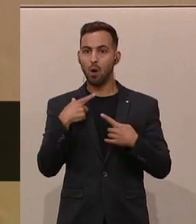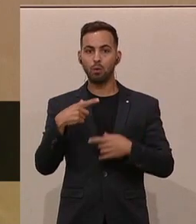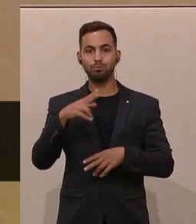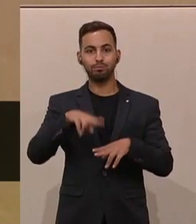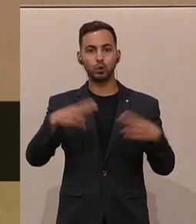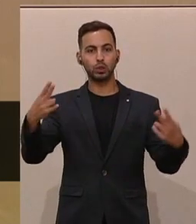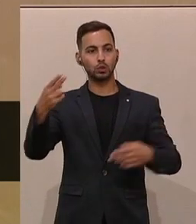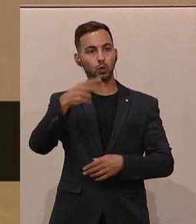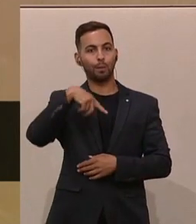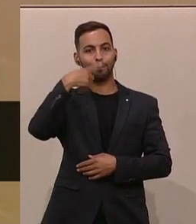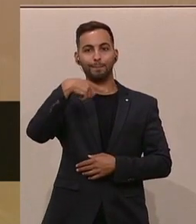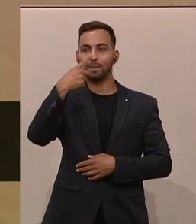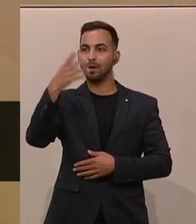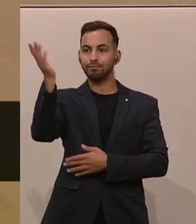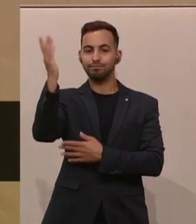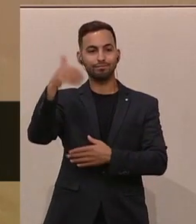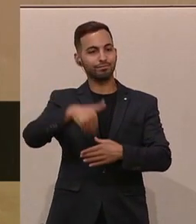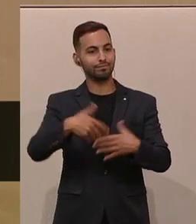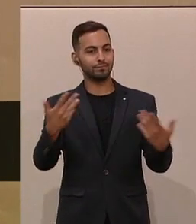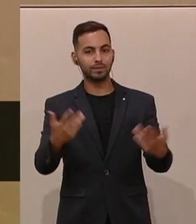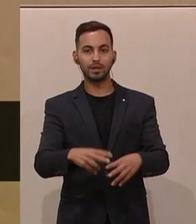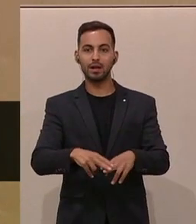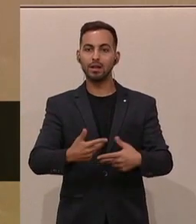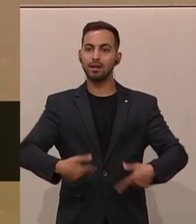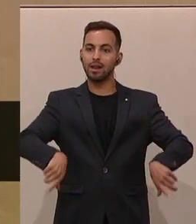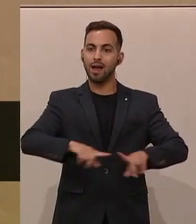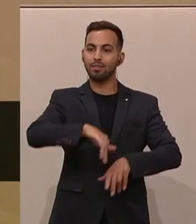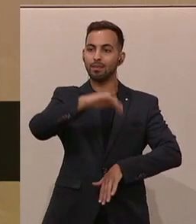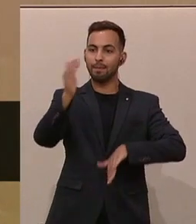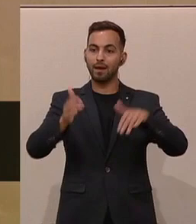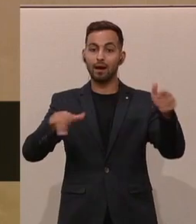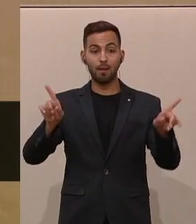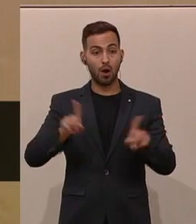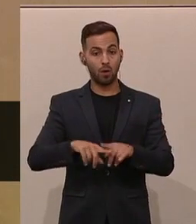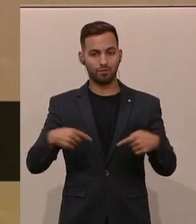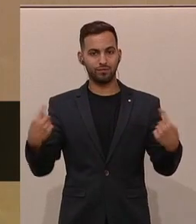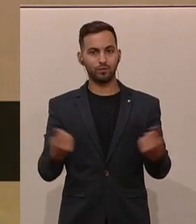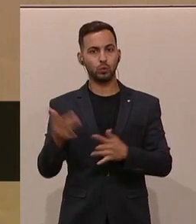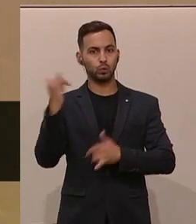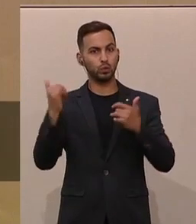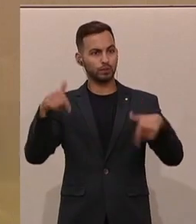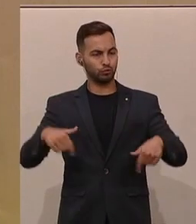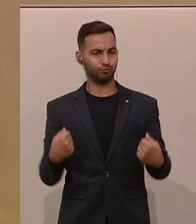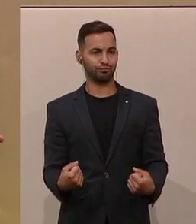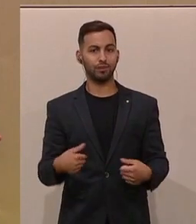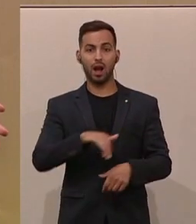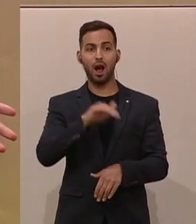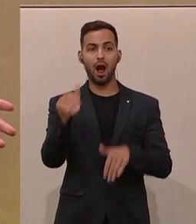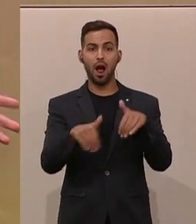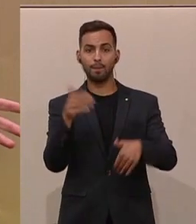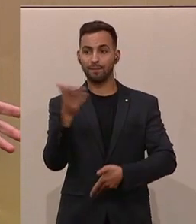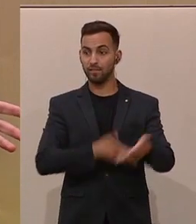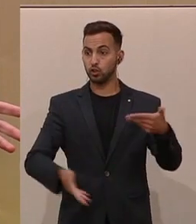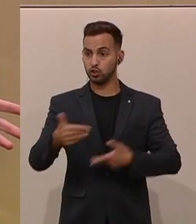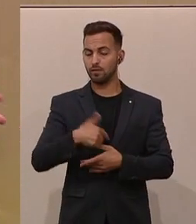Berge. Österreich ist aber auch ein Tourismusland. Und die Almwirtschaft wird bei uns seit Jahrhunderten betrieben. Und die Almwirtschaft liegt